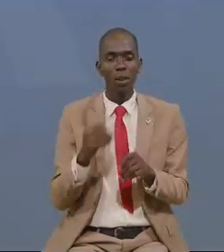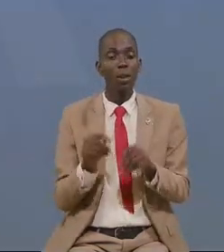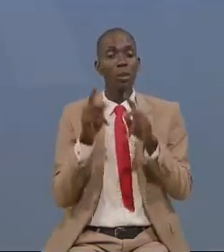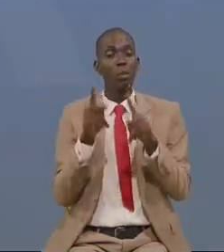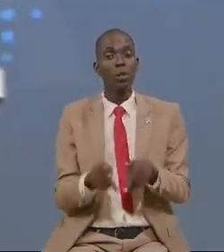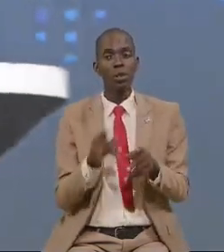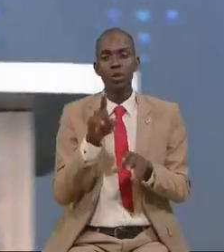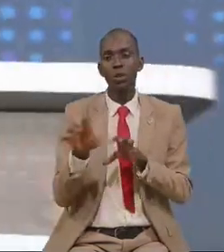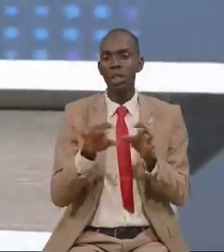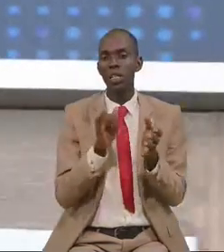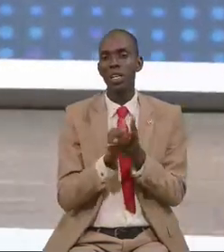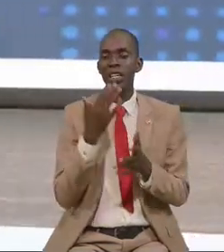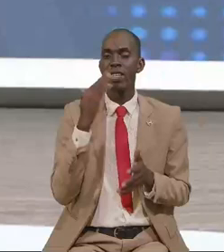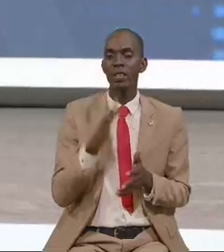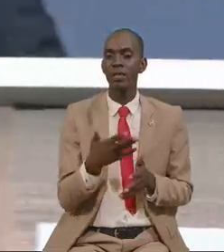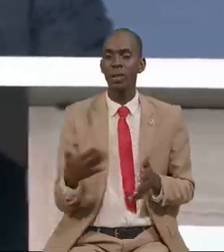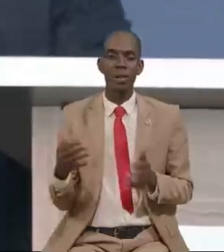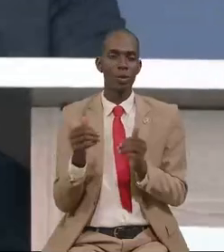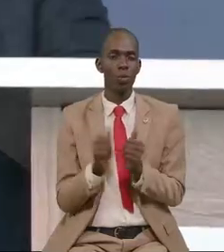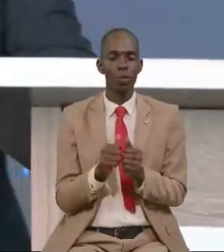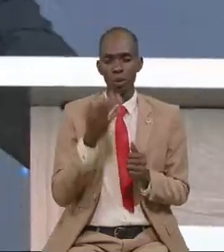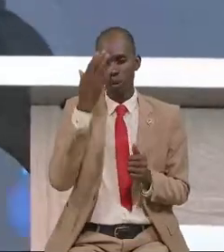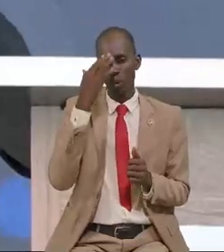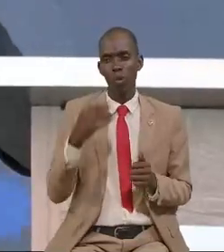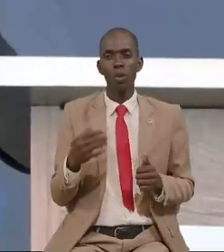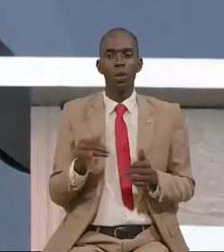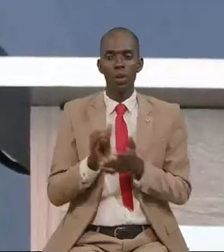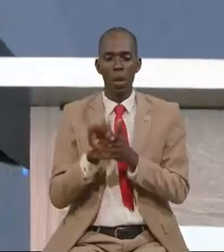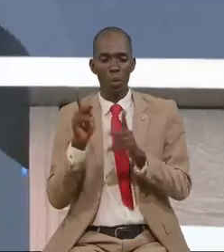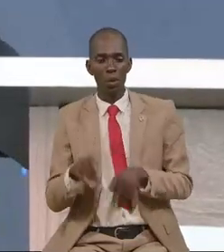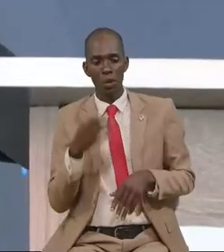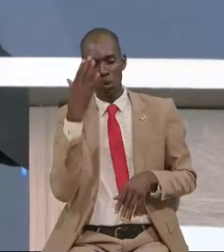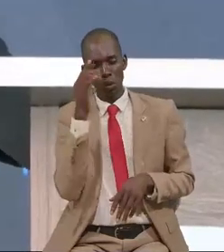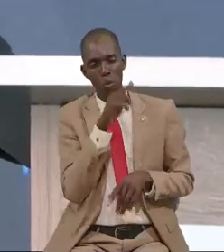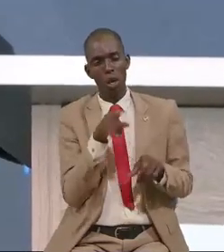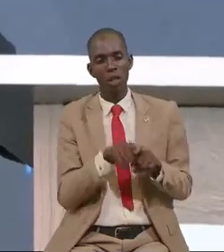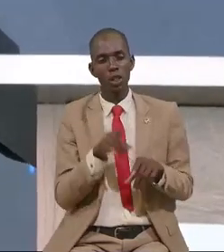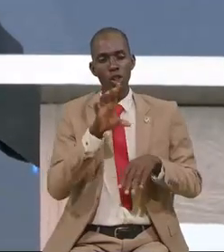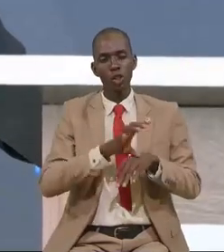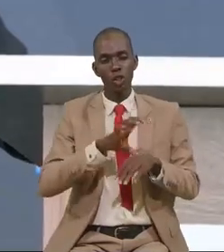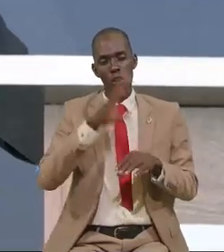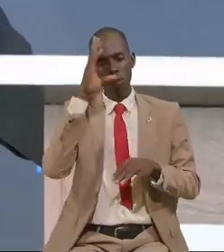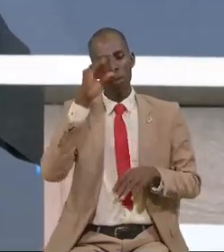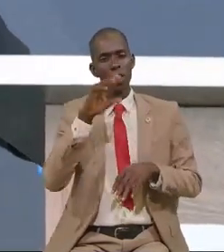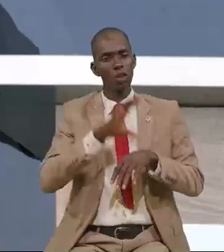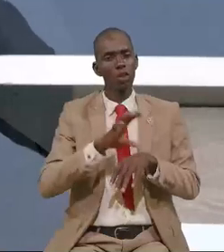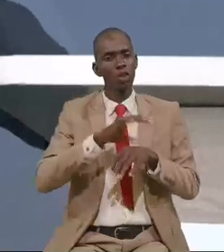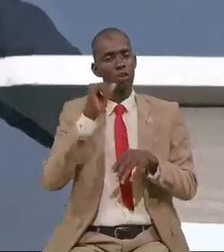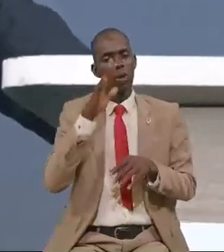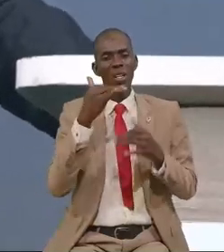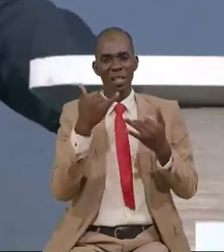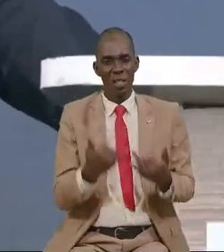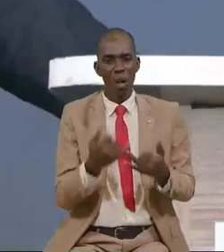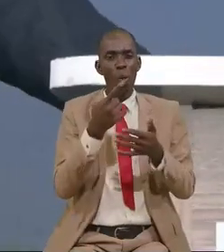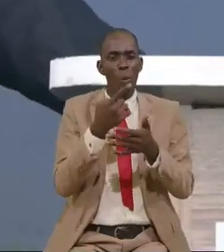commets cette mauvaise chose, il sait que tu es un homme d'Église. Elle sait que tu es une femme d'Église. Quelle gloire apportes-tu à